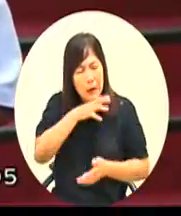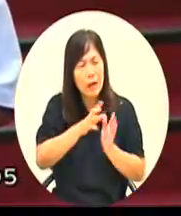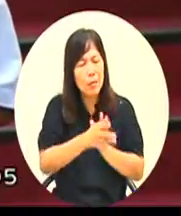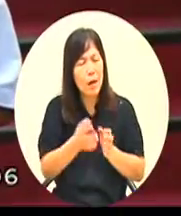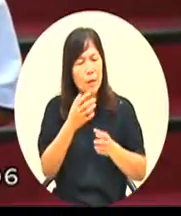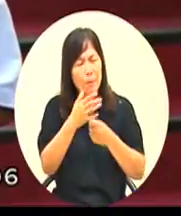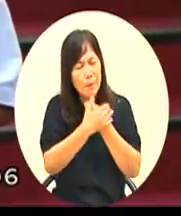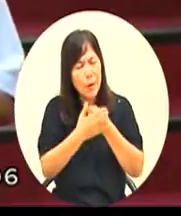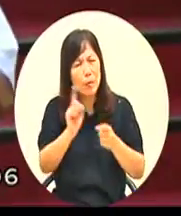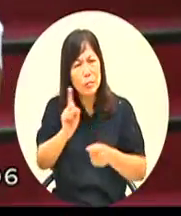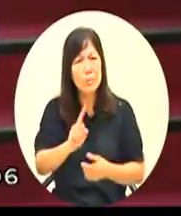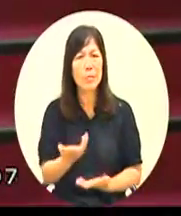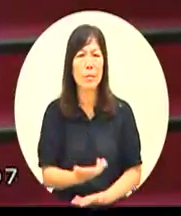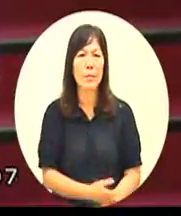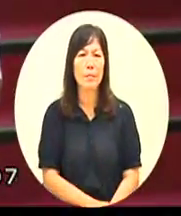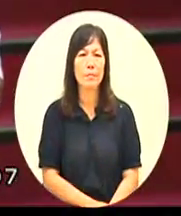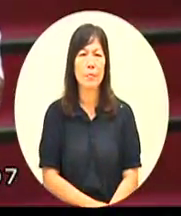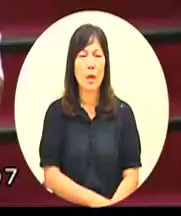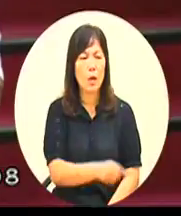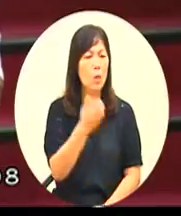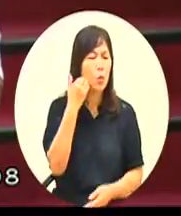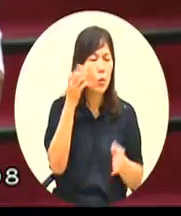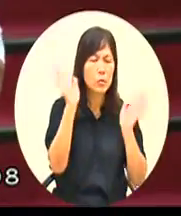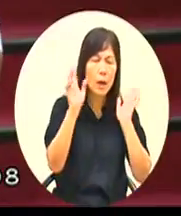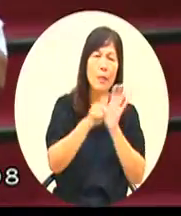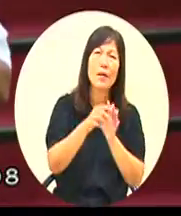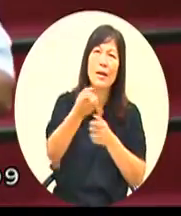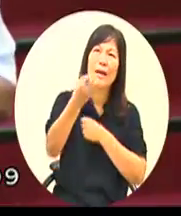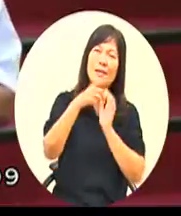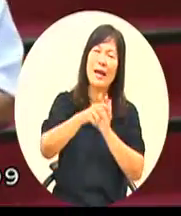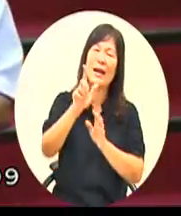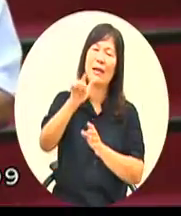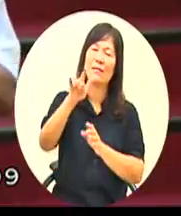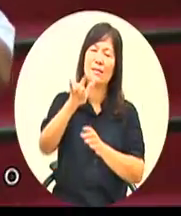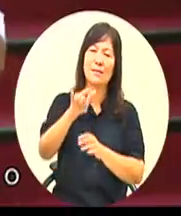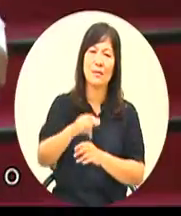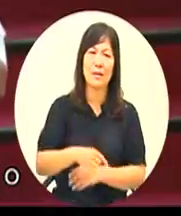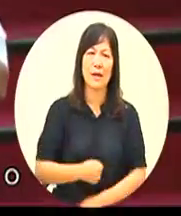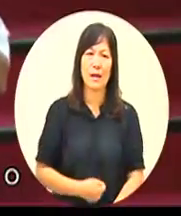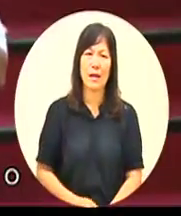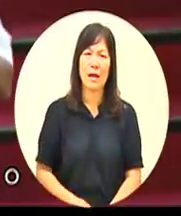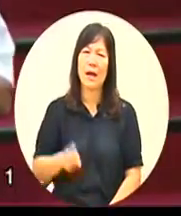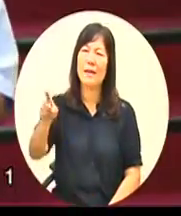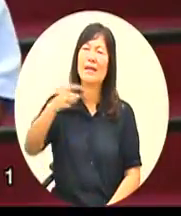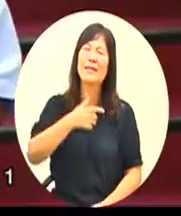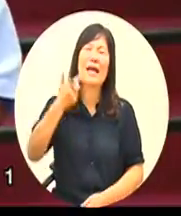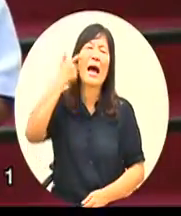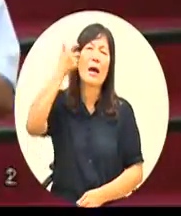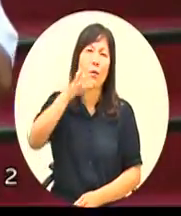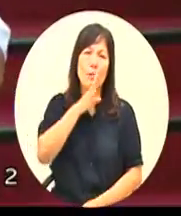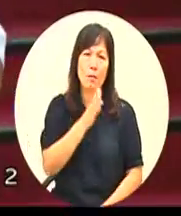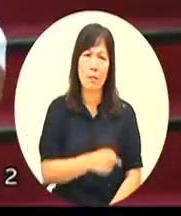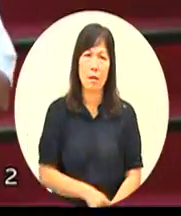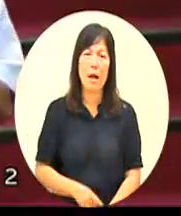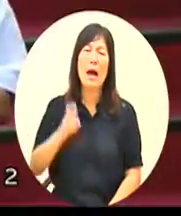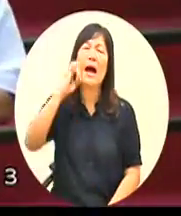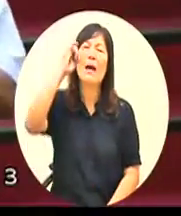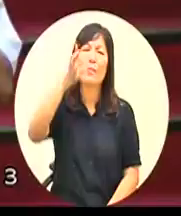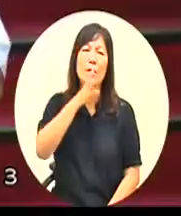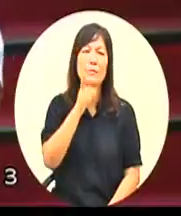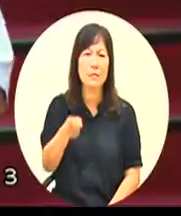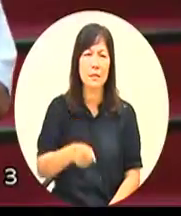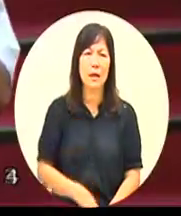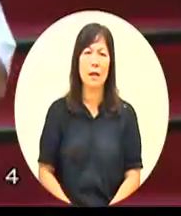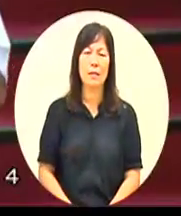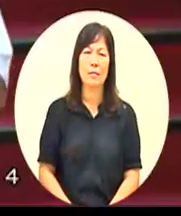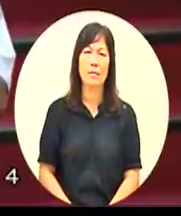跑步？万一小朋友跟他说，老师啊，你已经是阿公了，你已经是阿嬷了，你为